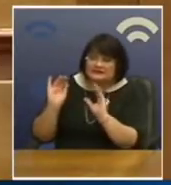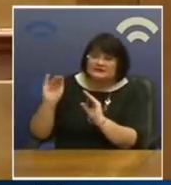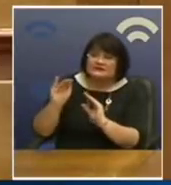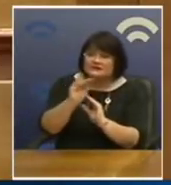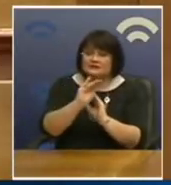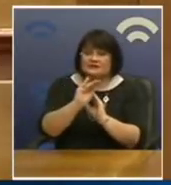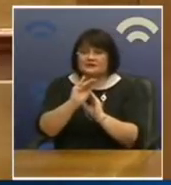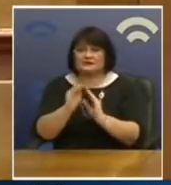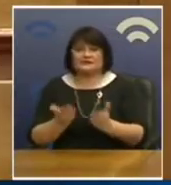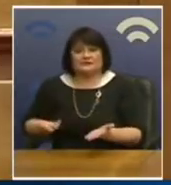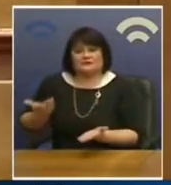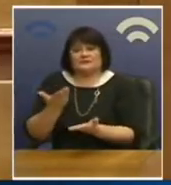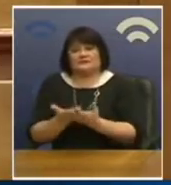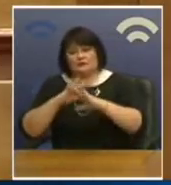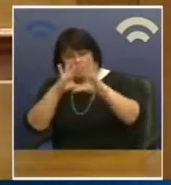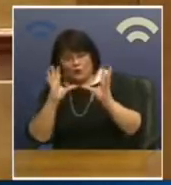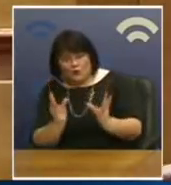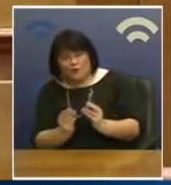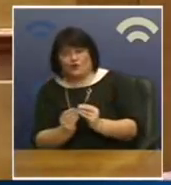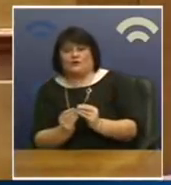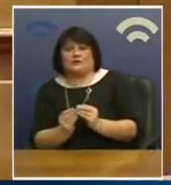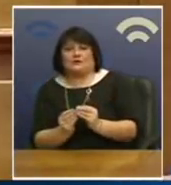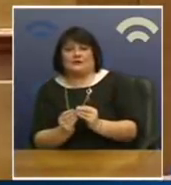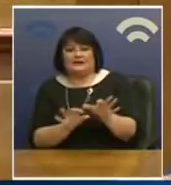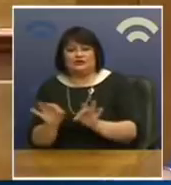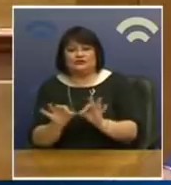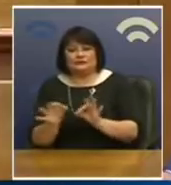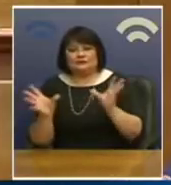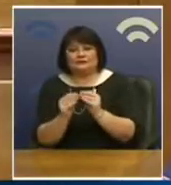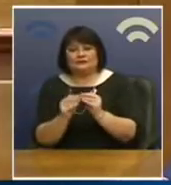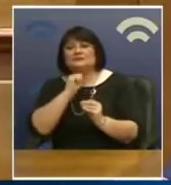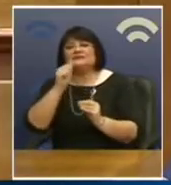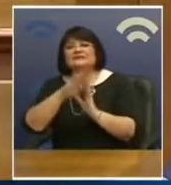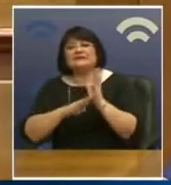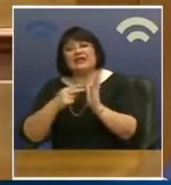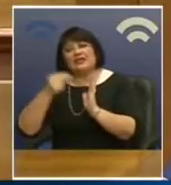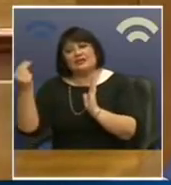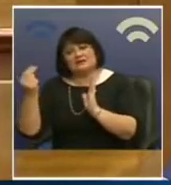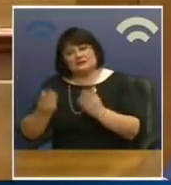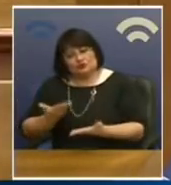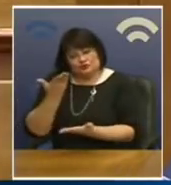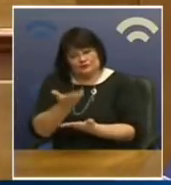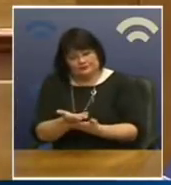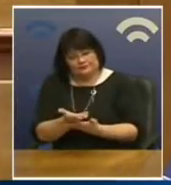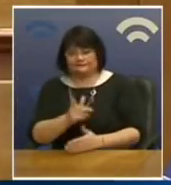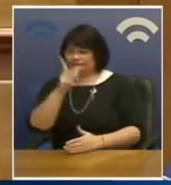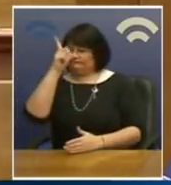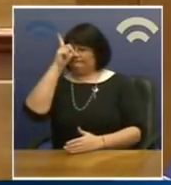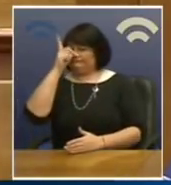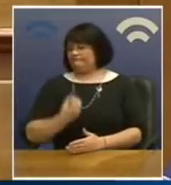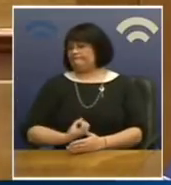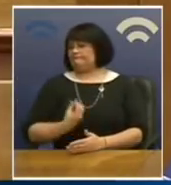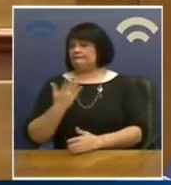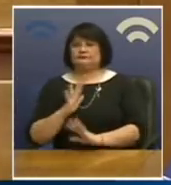ένα ολοκληρωμένο και συνεκτικό σχέδιο για το Σύνταγμα και τους θεσμούς, για το οποίο είμαστε περήφανοι.